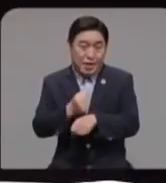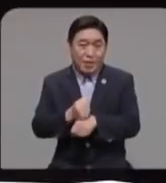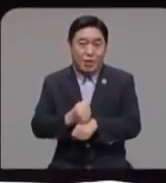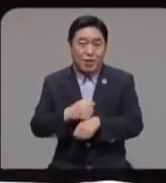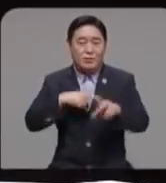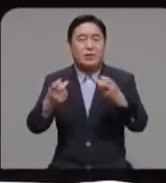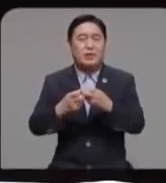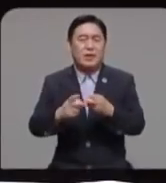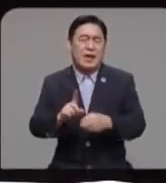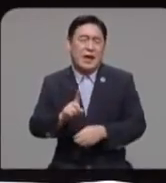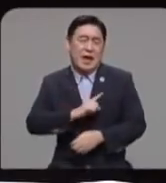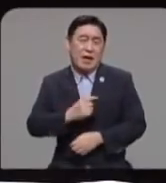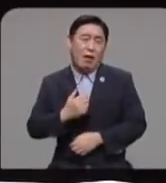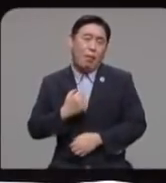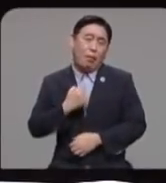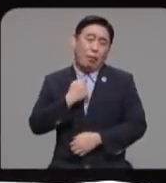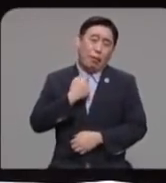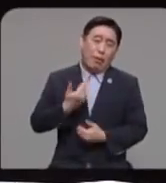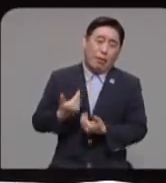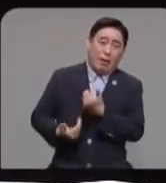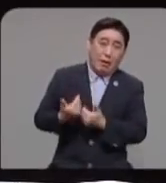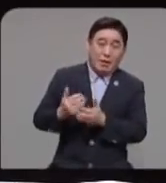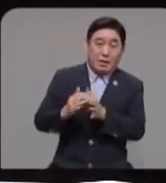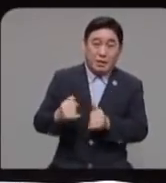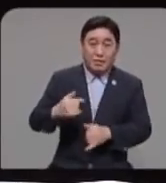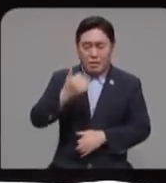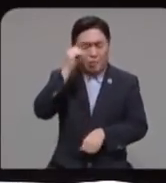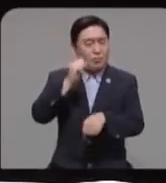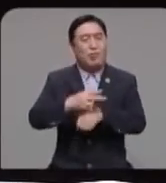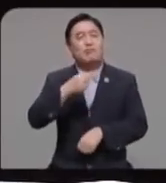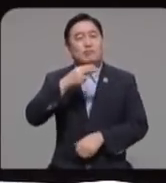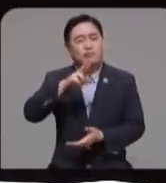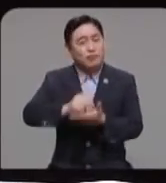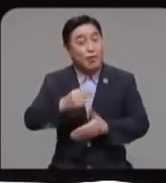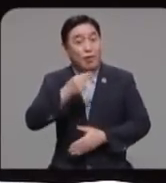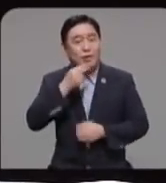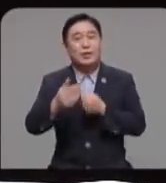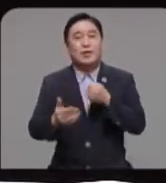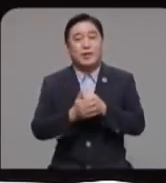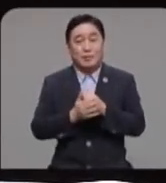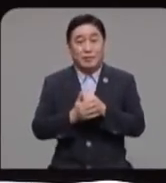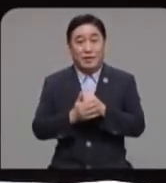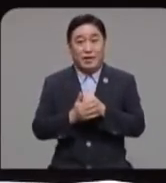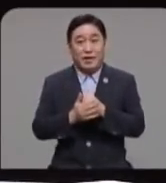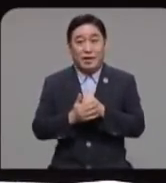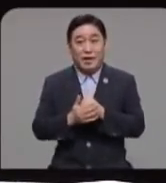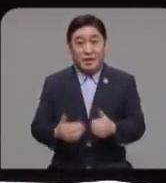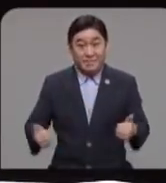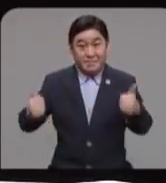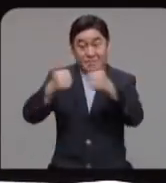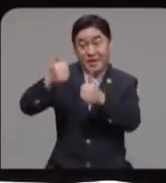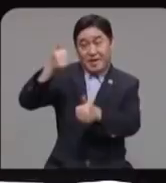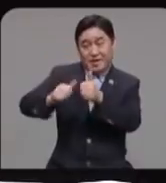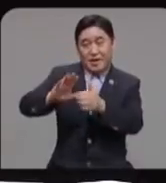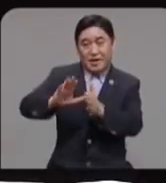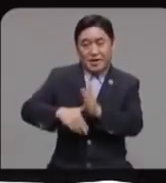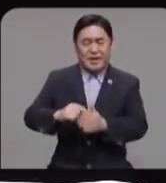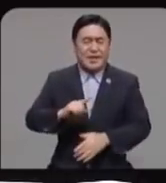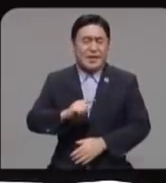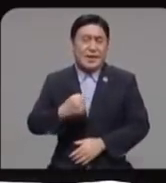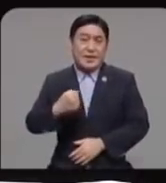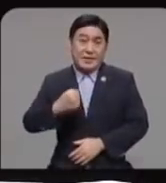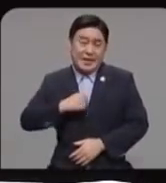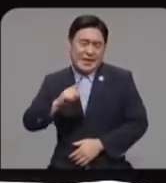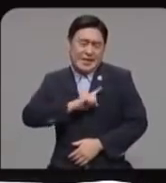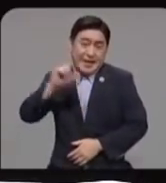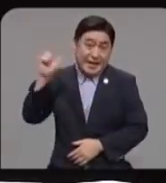사람들이 가장 껄끄러운 상대고 도덕성 아무 문제 없었고 이랬기 때문에 본선에서는 유승민이 제일